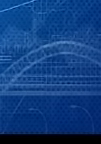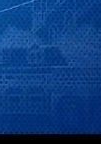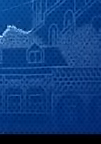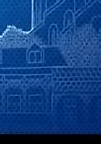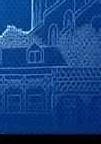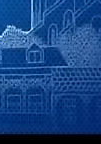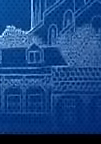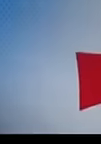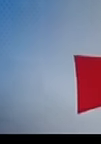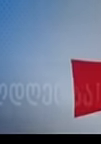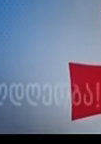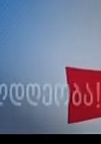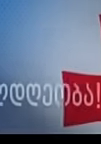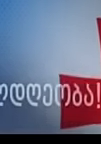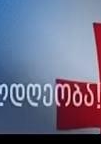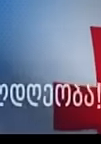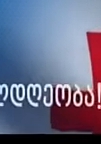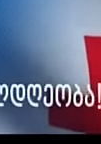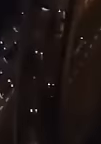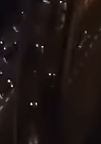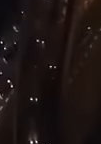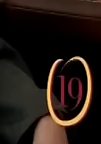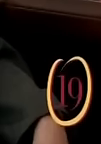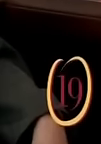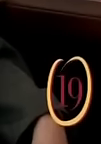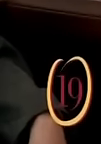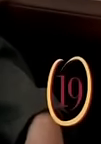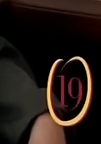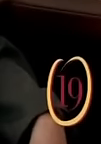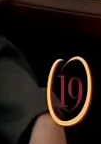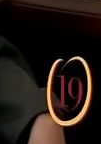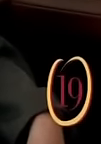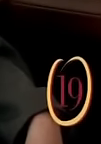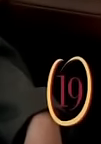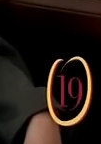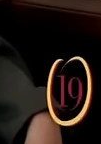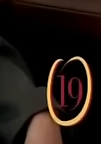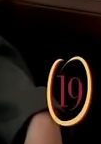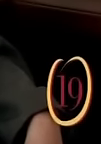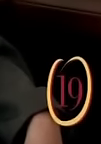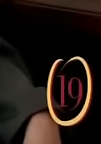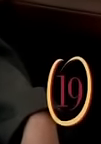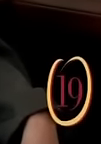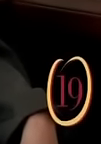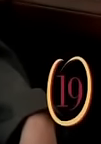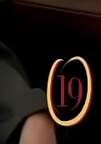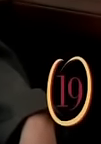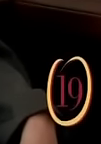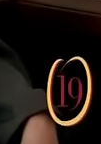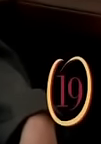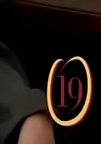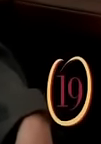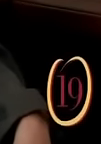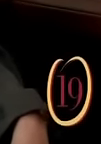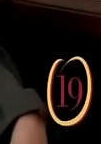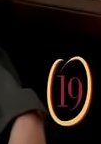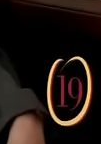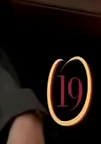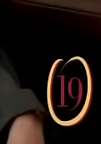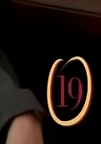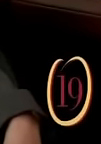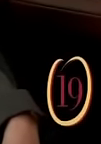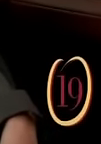მივაღწევთ კეთილდღეობას. ქართული ოცნება. ჩვენ შეძლებთ მივაღწიოთ ეკონომიკურ სიძლიერეს.